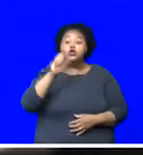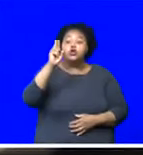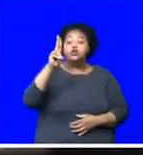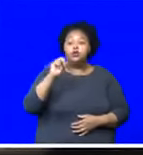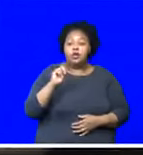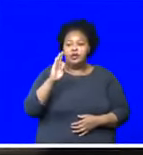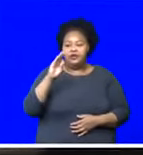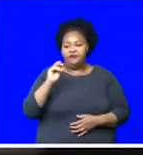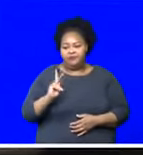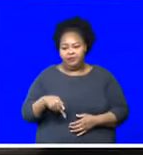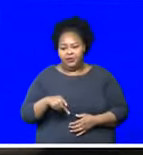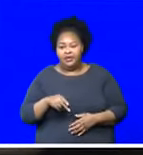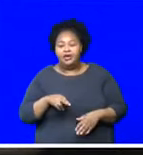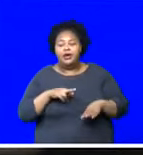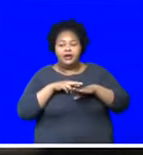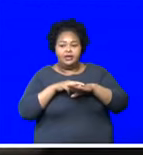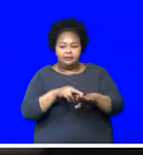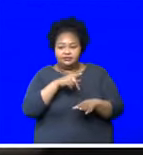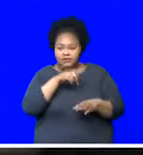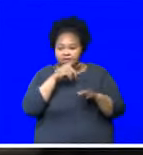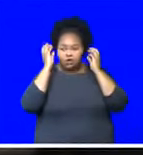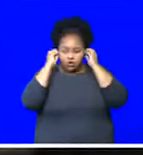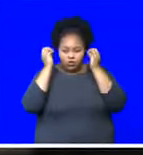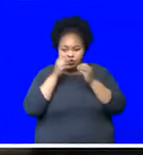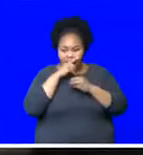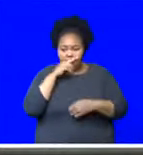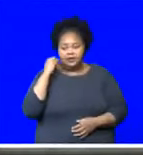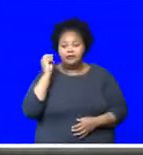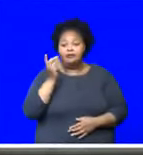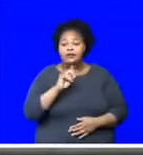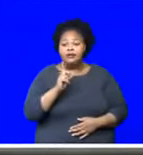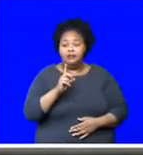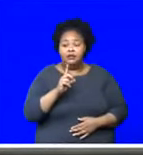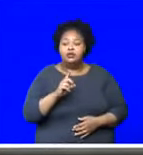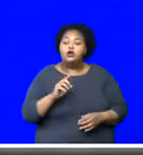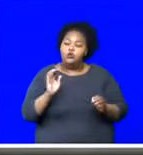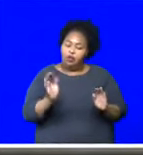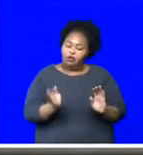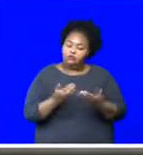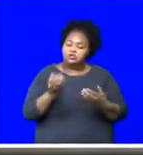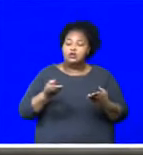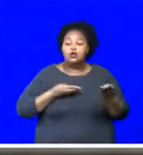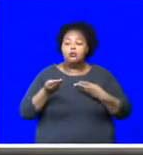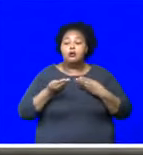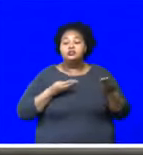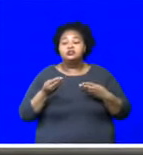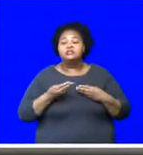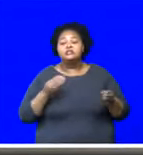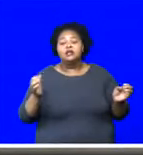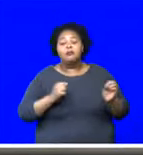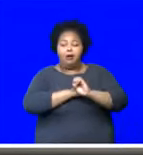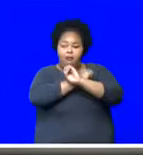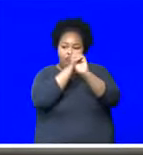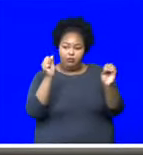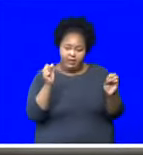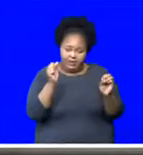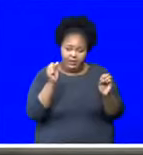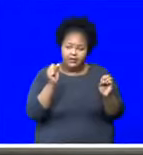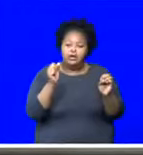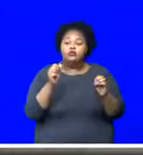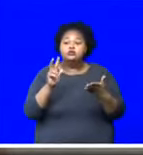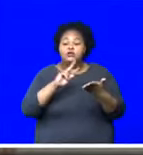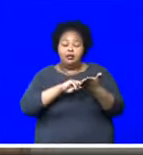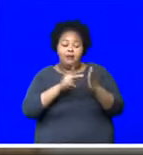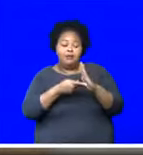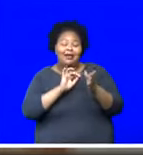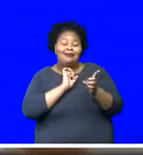Nations Populations Fund. Dokotela Bongandlamini ukhuthatha labo somabhizinisi labaphume embili kuthi la